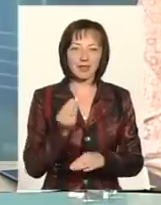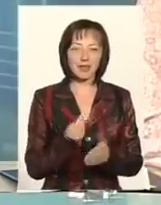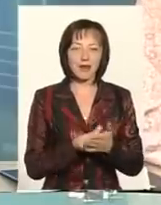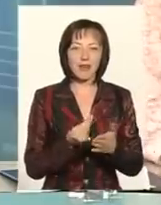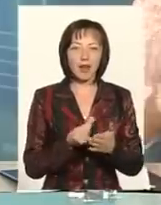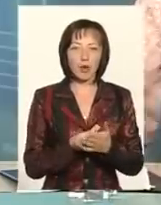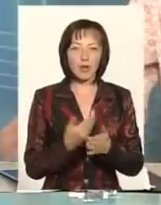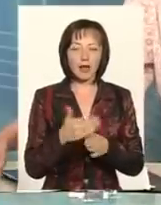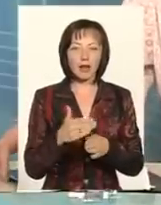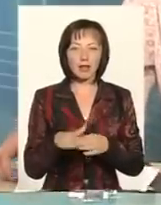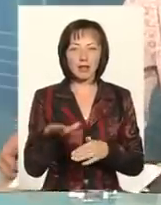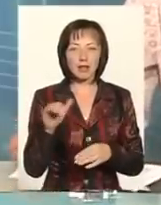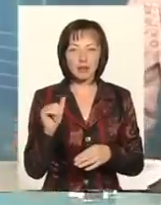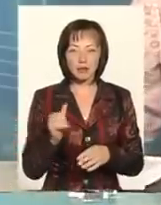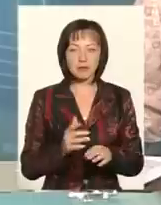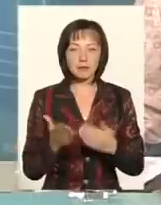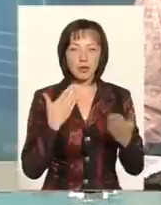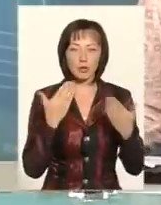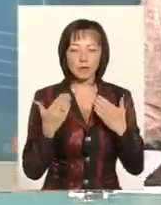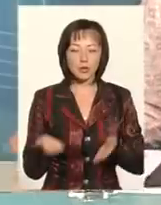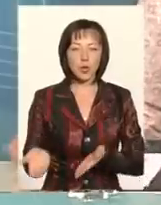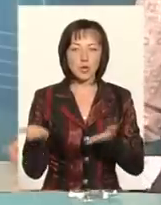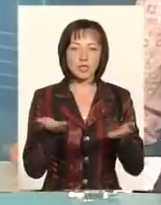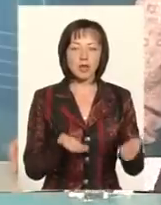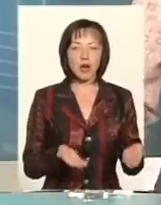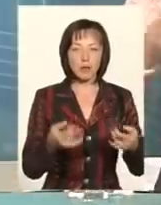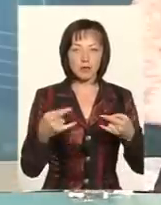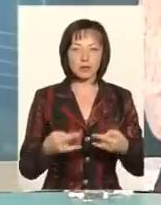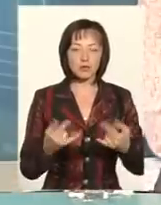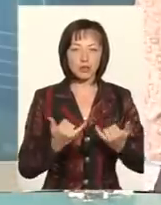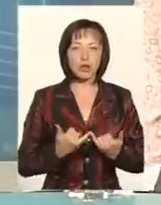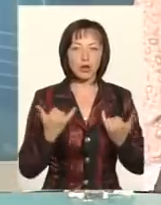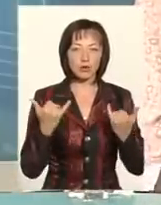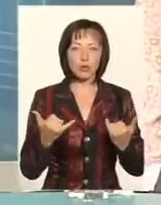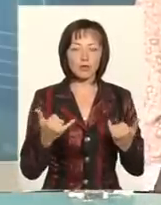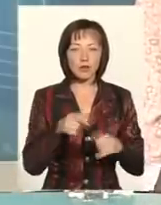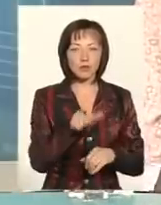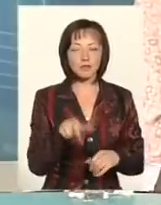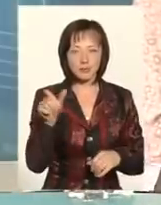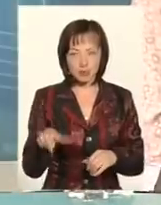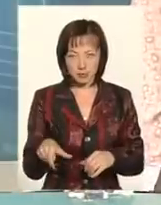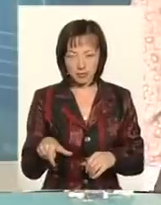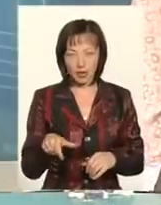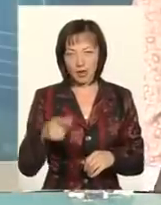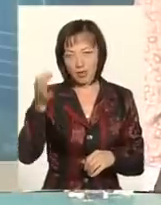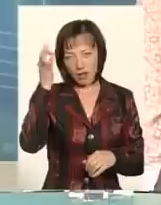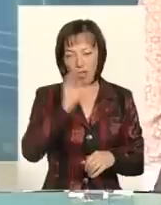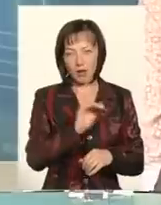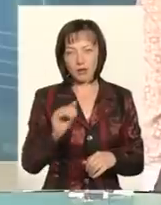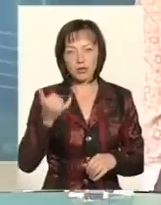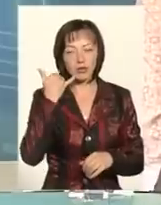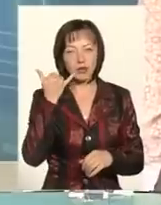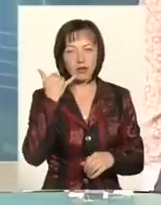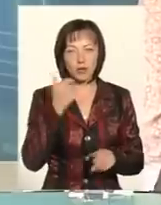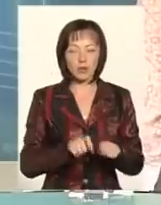кредити про це все спілкуємося із гостями в студії вам шано шановний телеглядач Нагадую що телефон